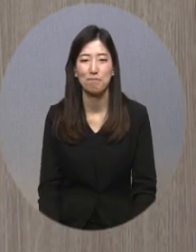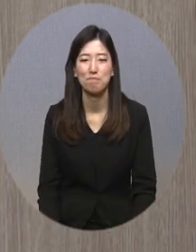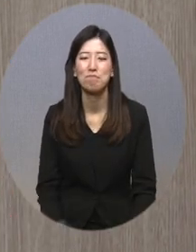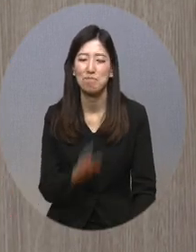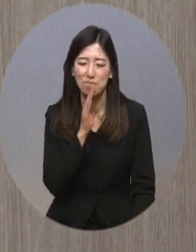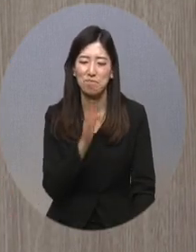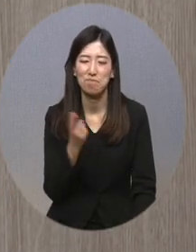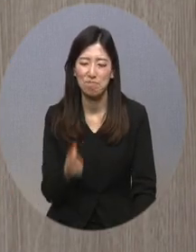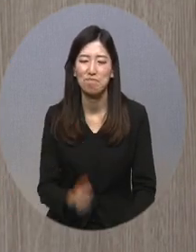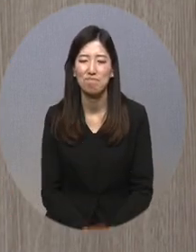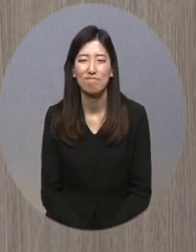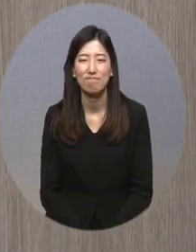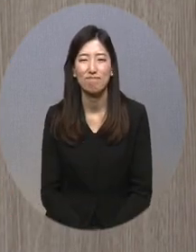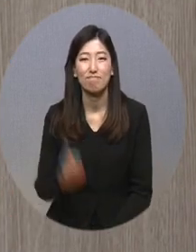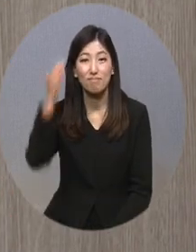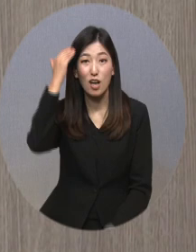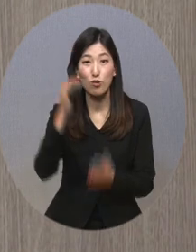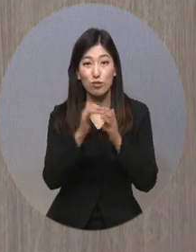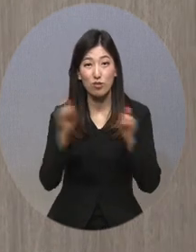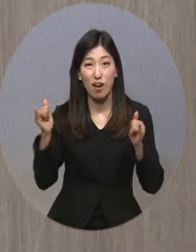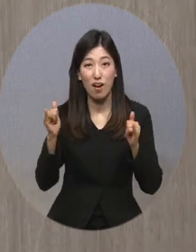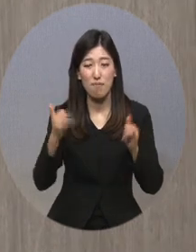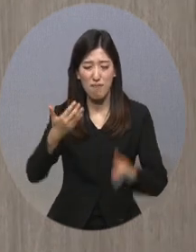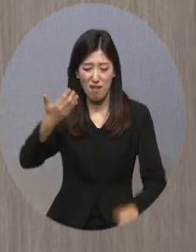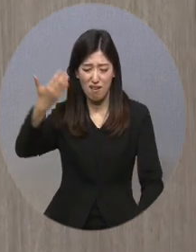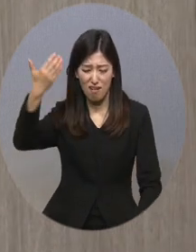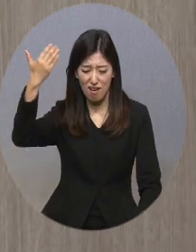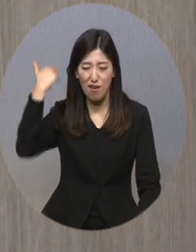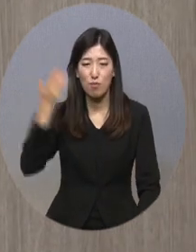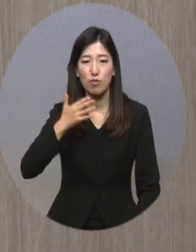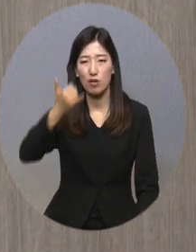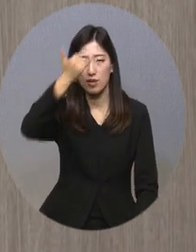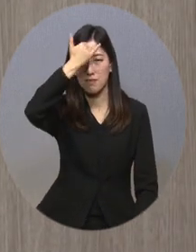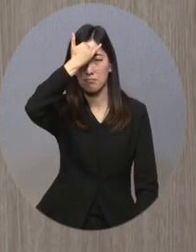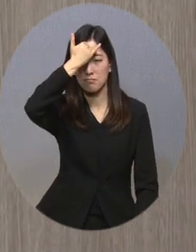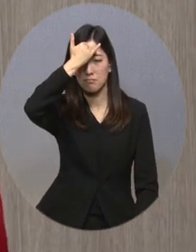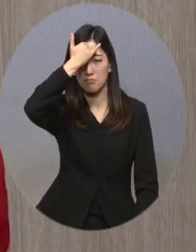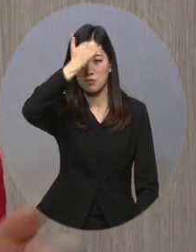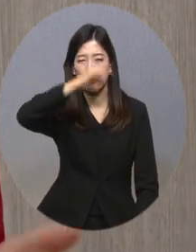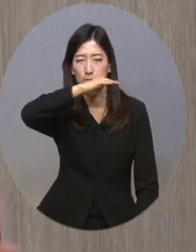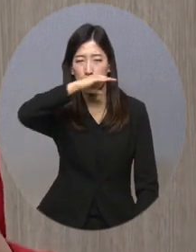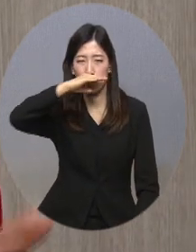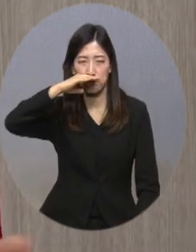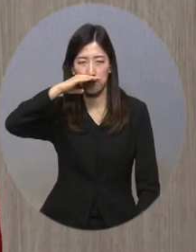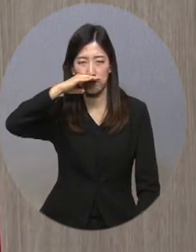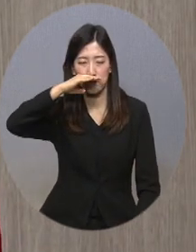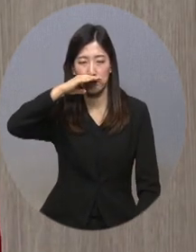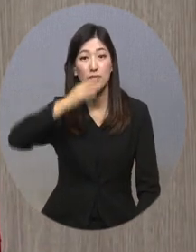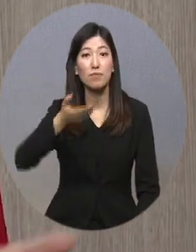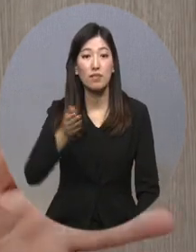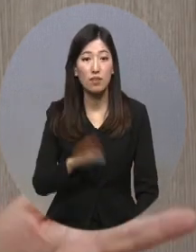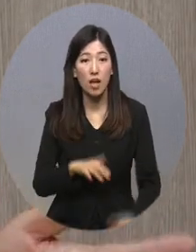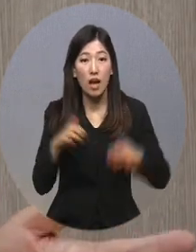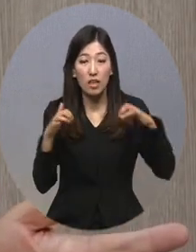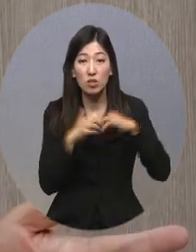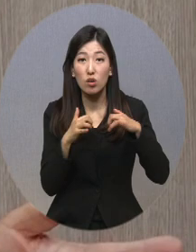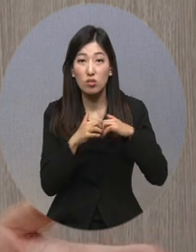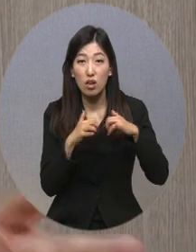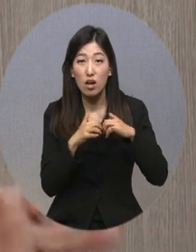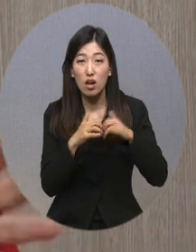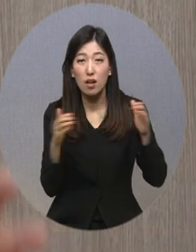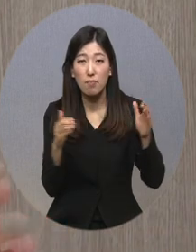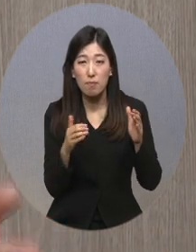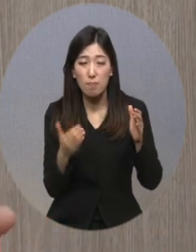원래 우리 한국 사람들은 예의범절을 중요시하는 이런 국민이었는데 그 이제 전쟁 이후에 산업화라는 이름으로